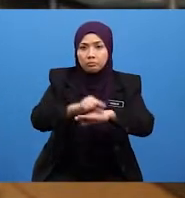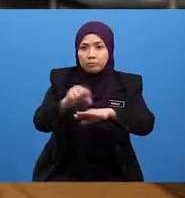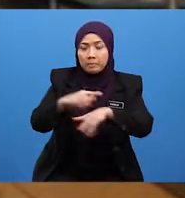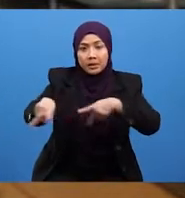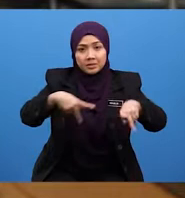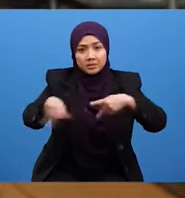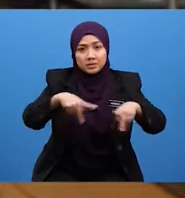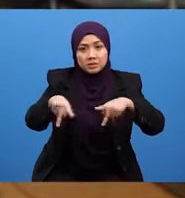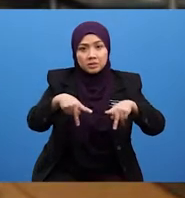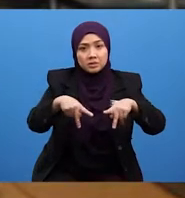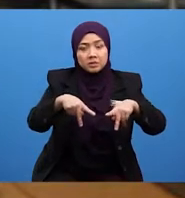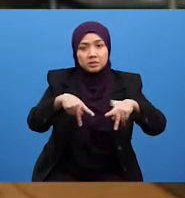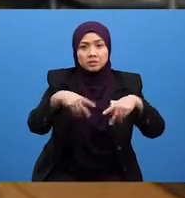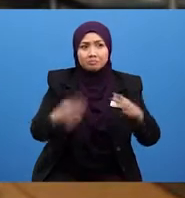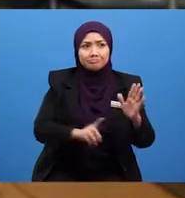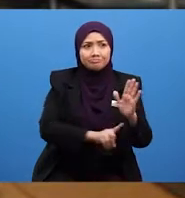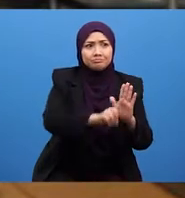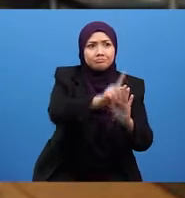telah meningkat dengan cepat